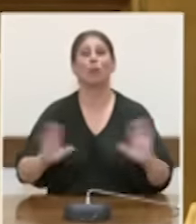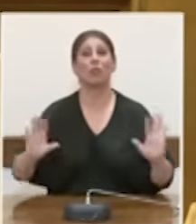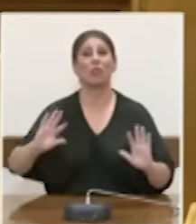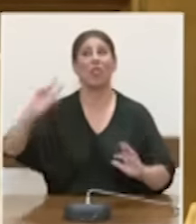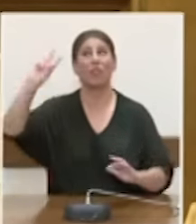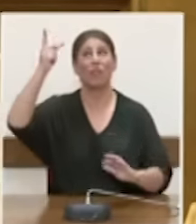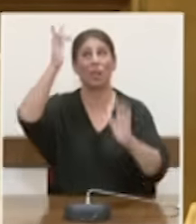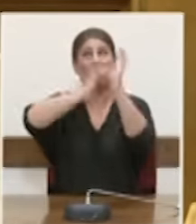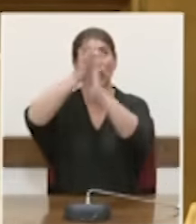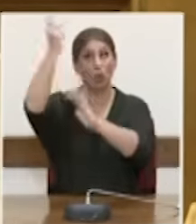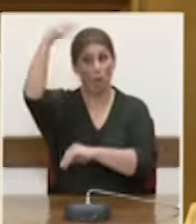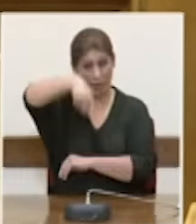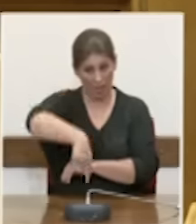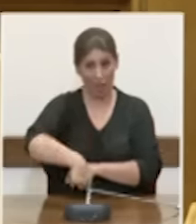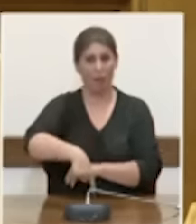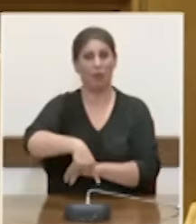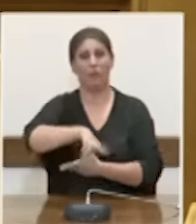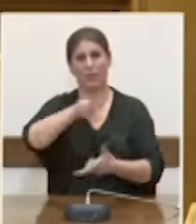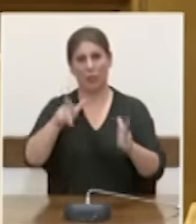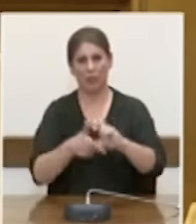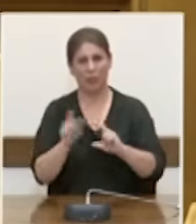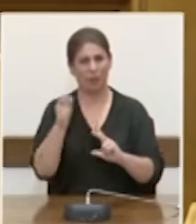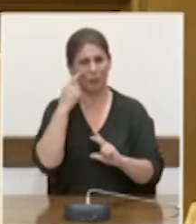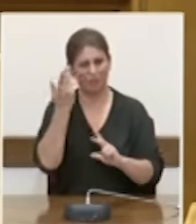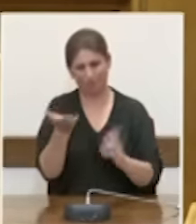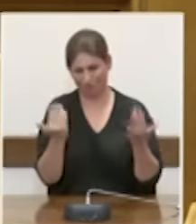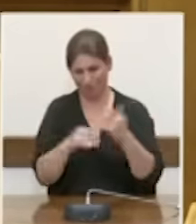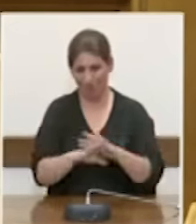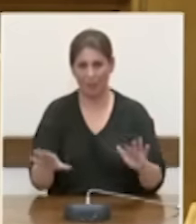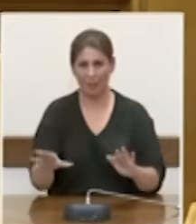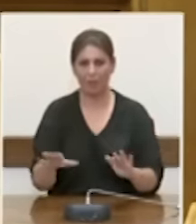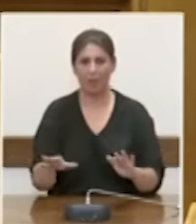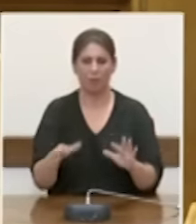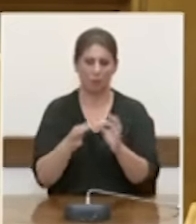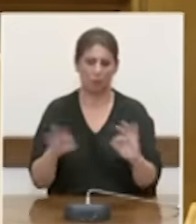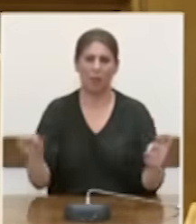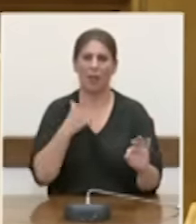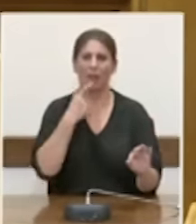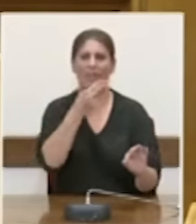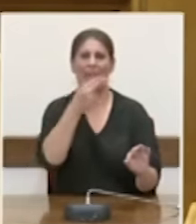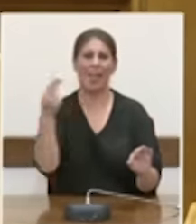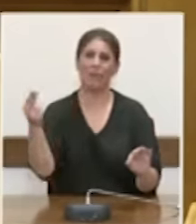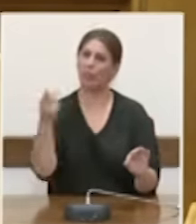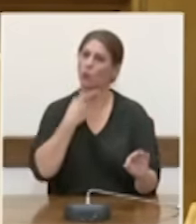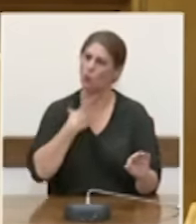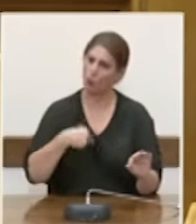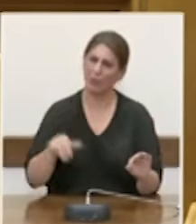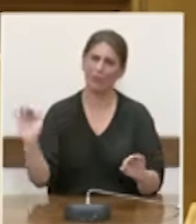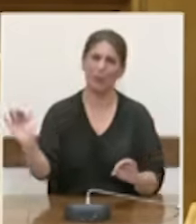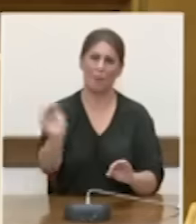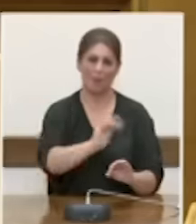παρουσία. Είναι ουτοπικά, για να χρησιμοποιήσω μια έκφραση που σας αρέσει συνήθως να την απευθύνετε σε